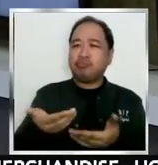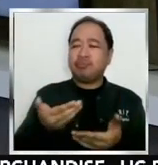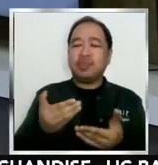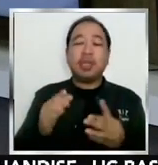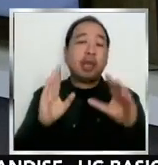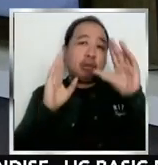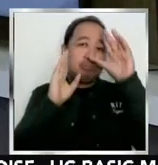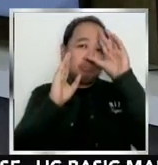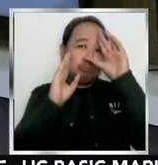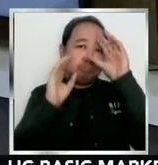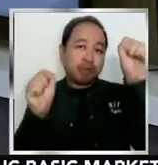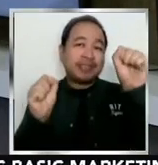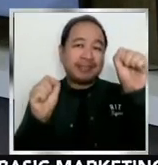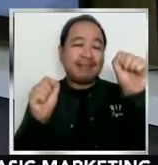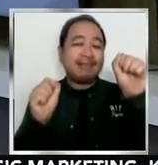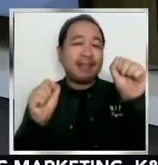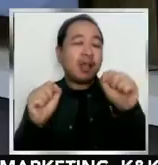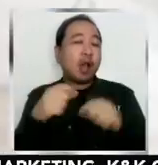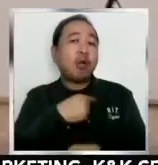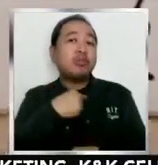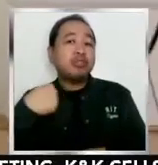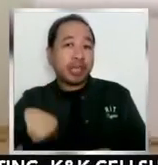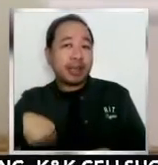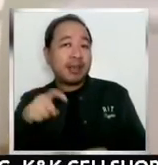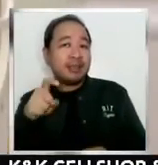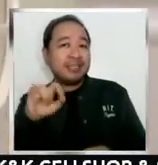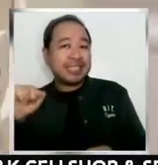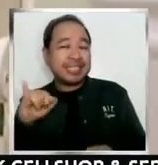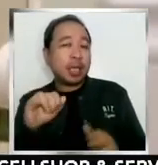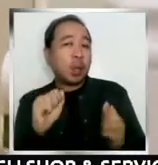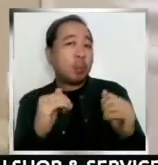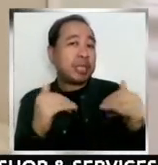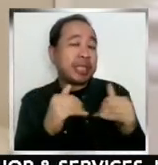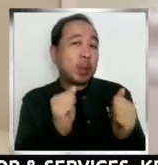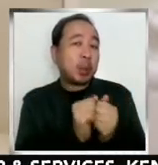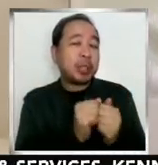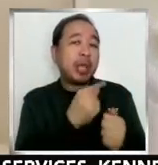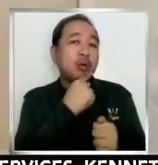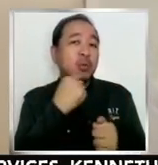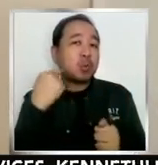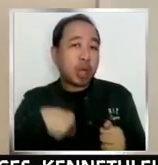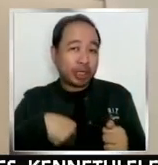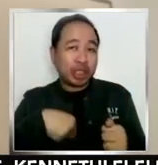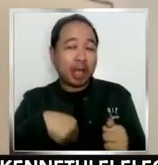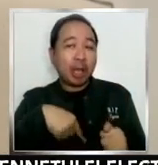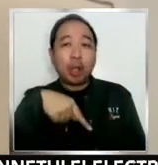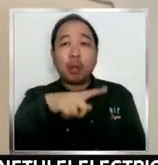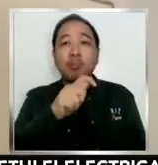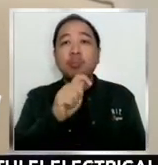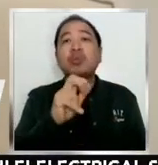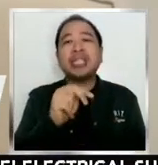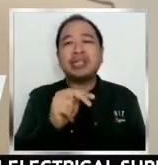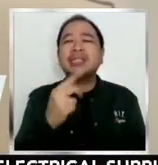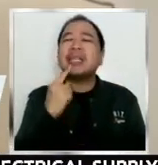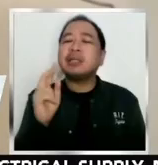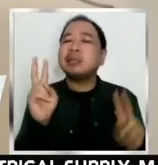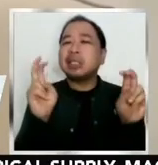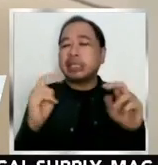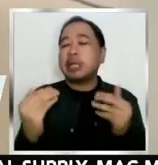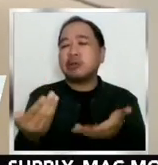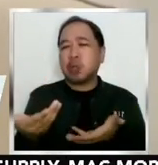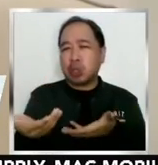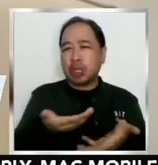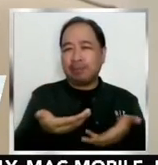President Vladimir Putin sa Moscow. Sa kabila ng pahayag ni President Xi na bumisita siya kay President Putin para